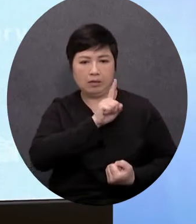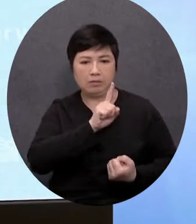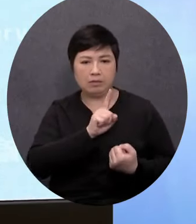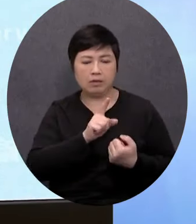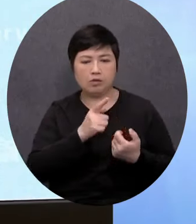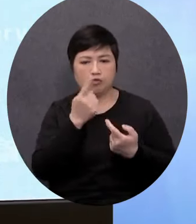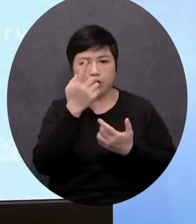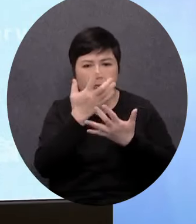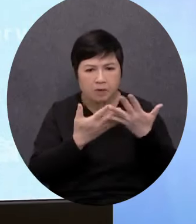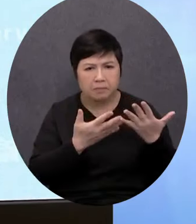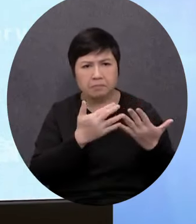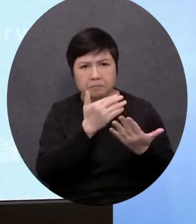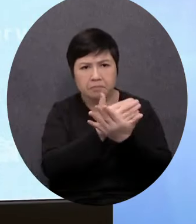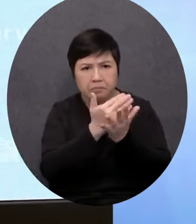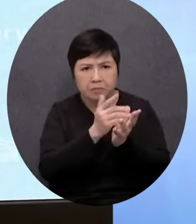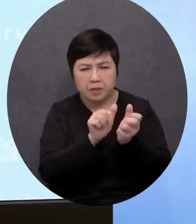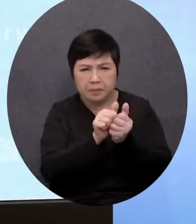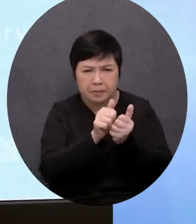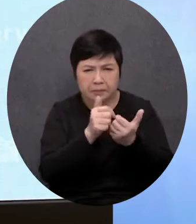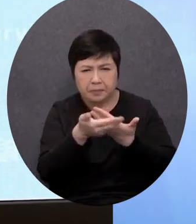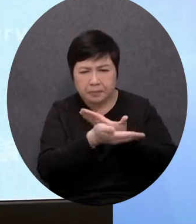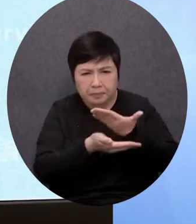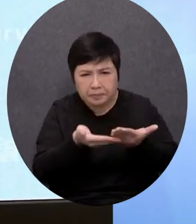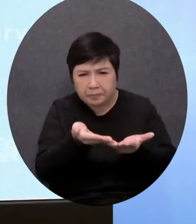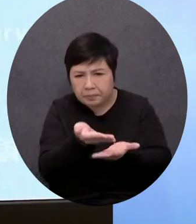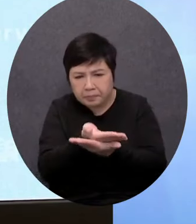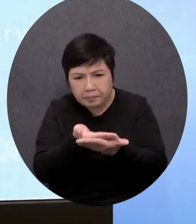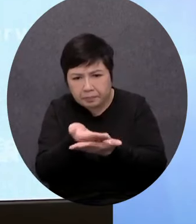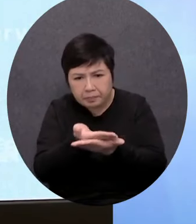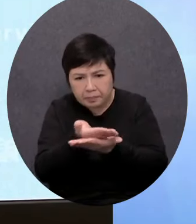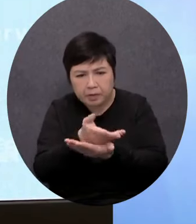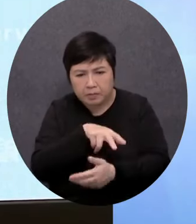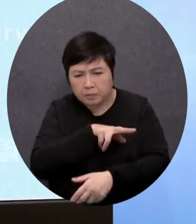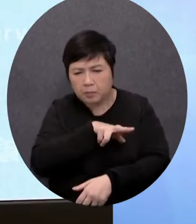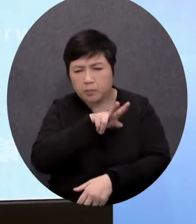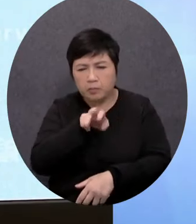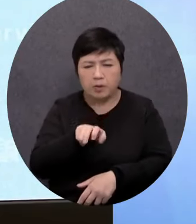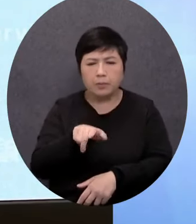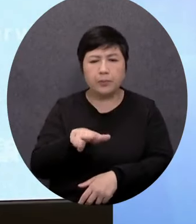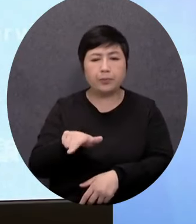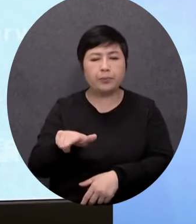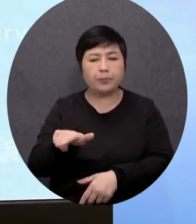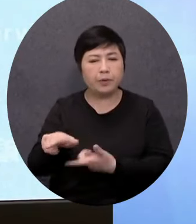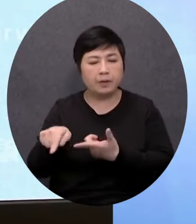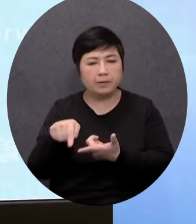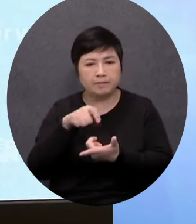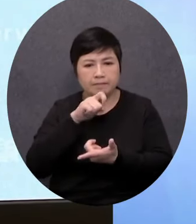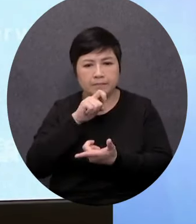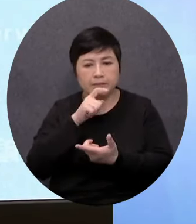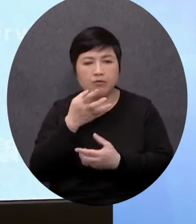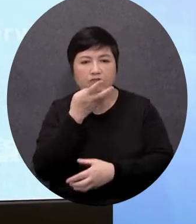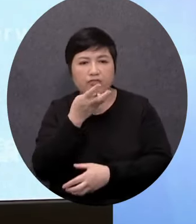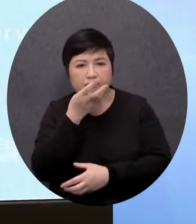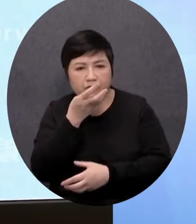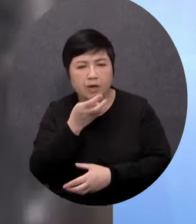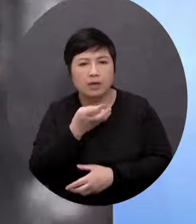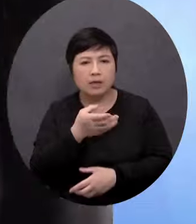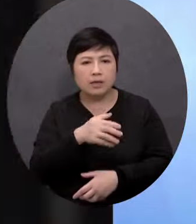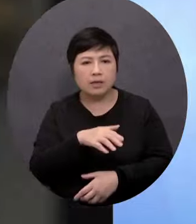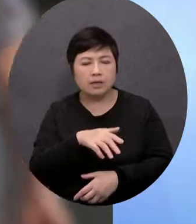網上咧，透過唔同嘅社交平台嗰度啦，咁就去物色一啲獵物啦，一啲未成年嘅兒童